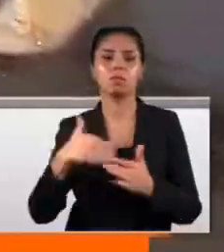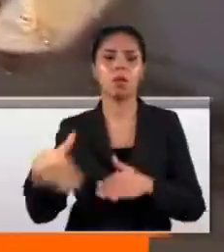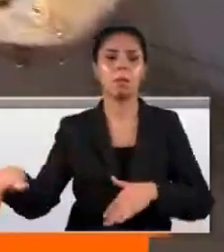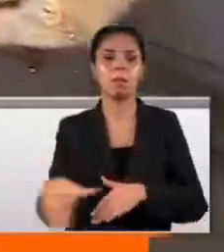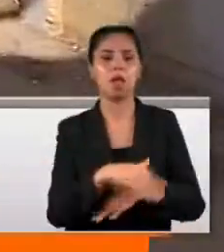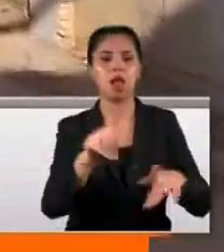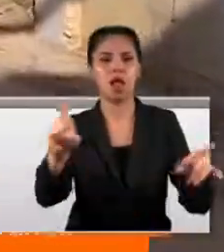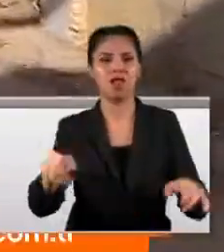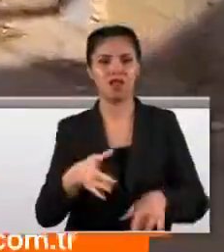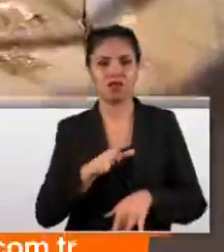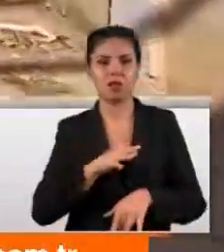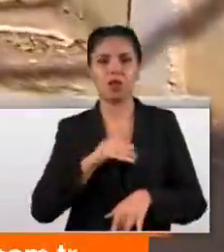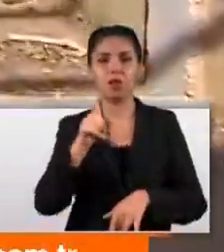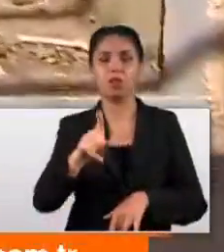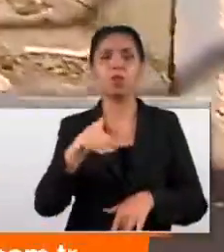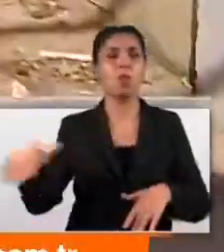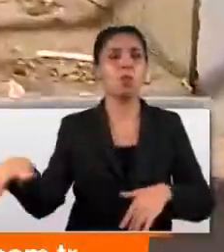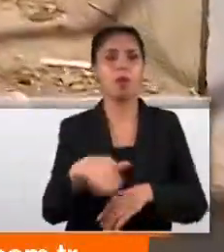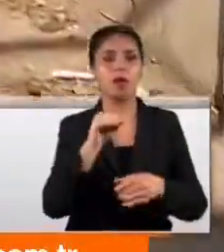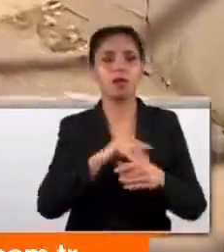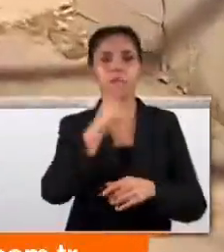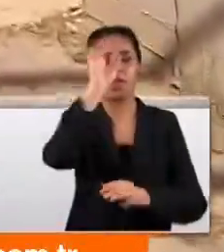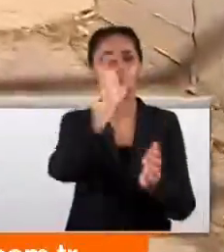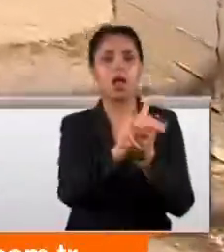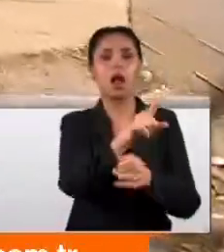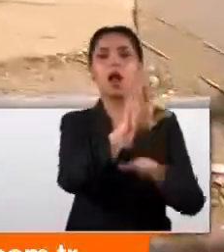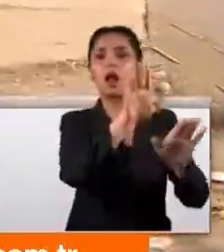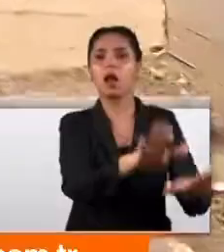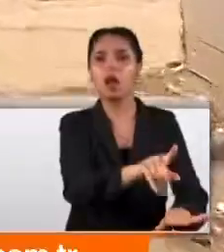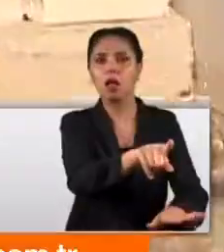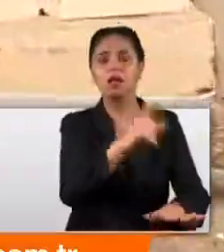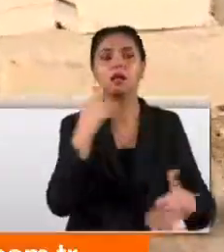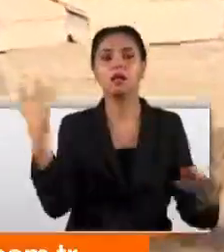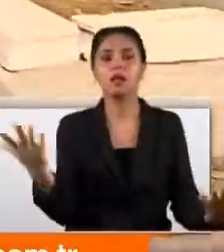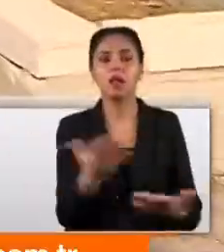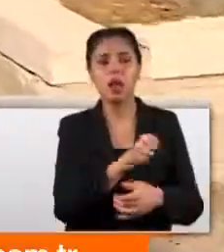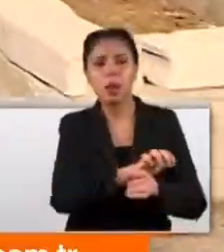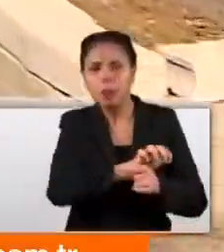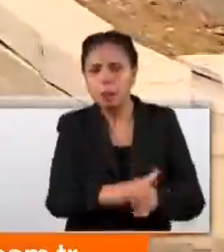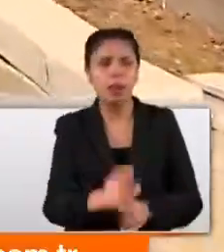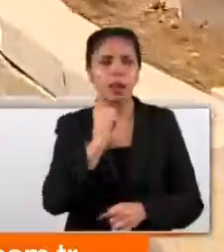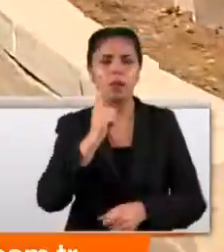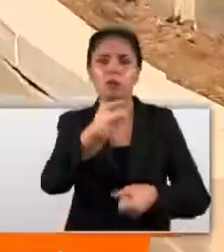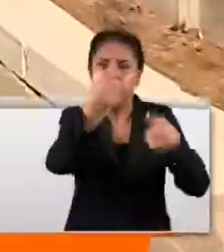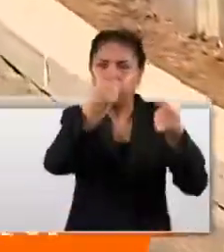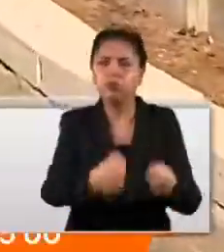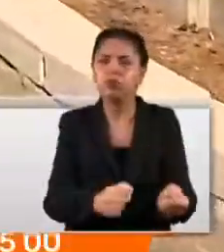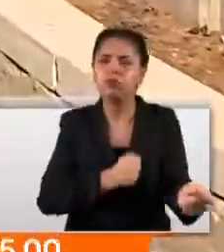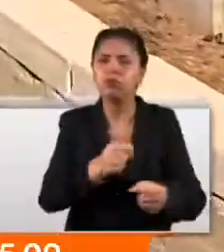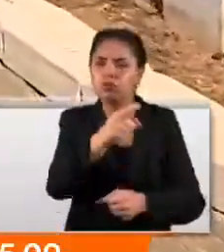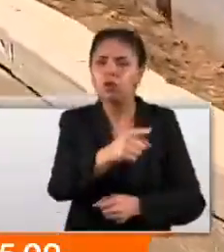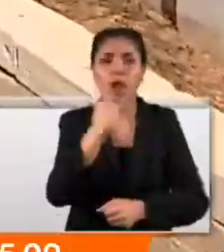işgal altındaydı ve kala kala bu mahallede Garip ailesi kaldı. Yıllardır baskıyla burada kalmaya direniyor